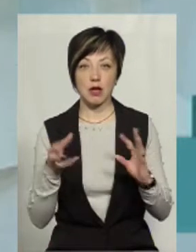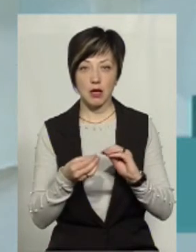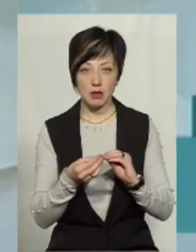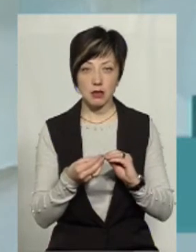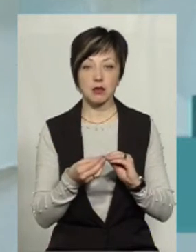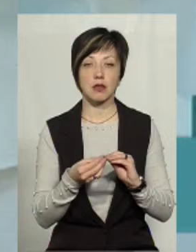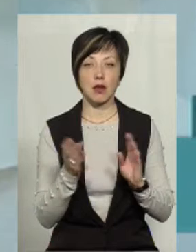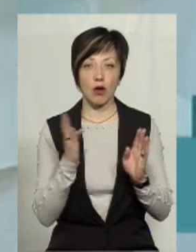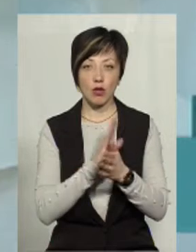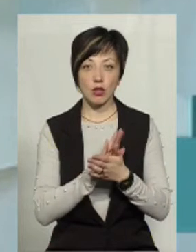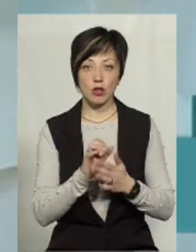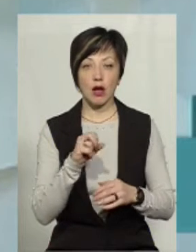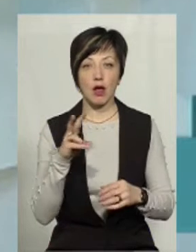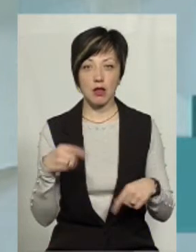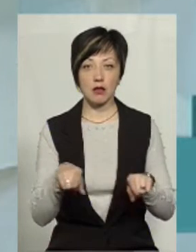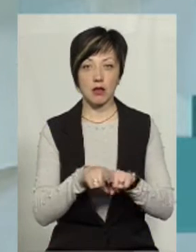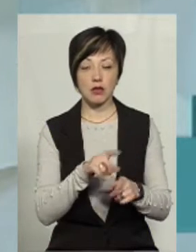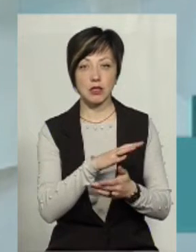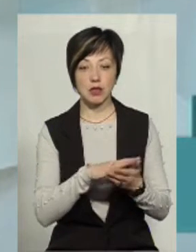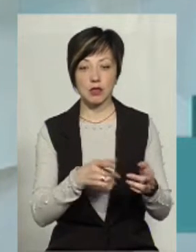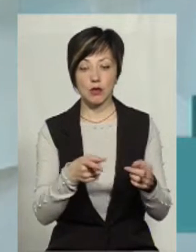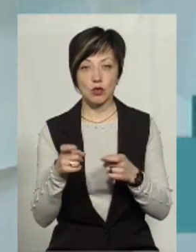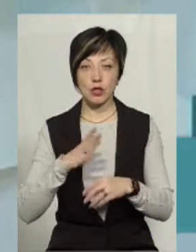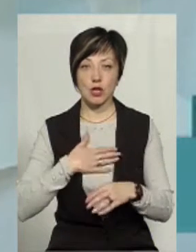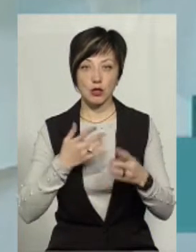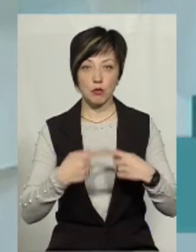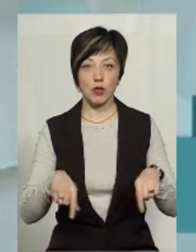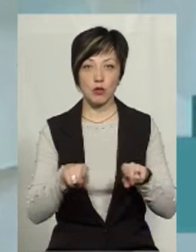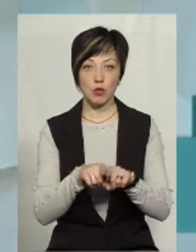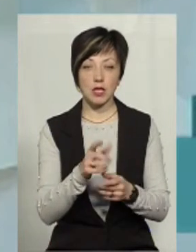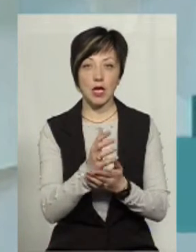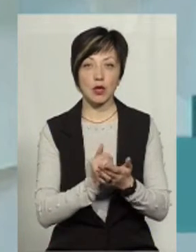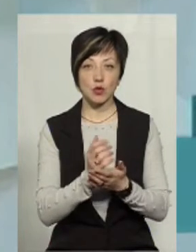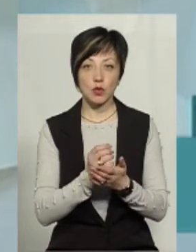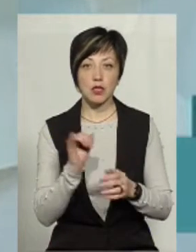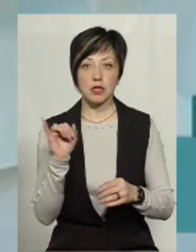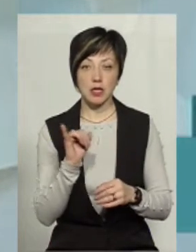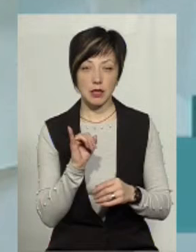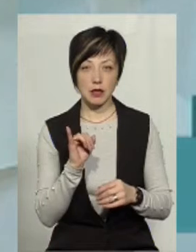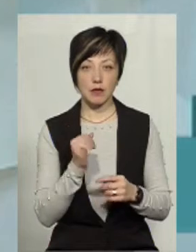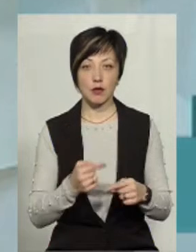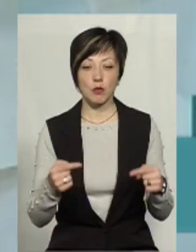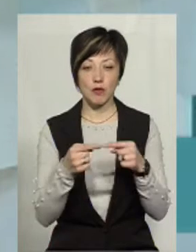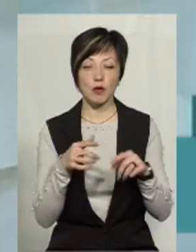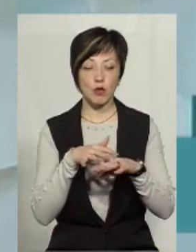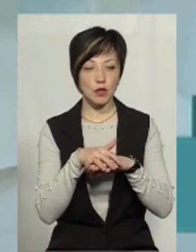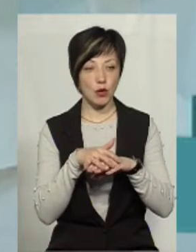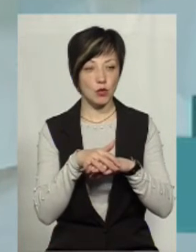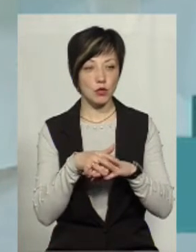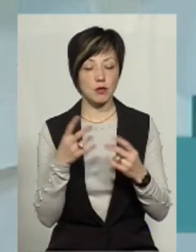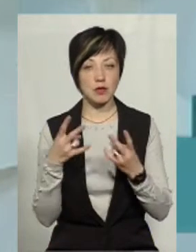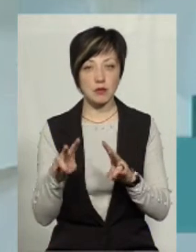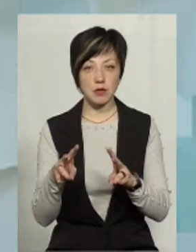звичайно ж, екологічні, але також на дані пожежі залучались наші підрозділи, відповідні ресурси. І за відповідними розрахунками